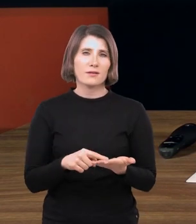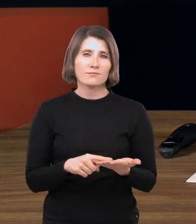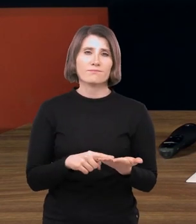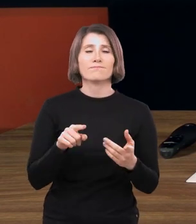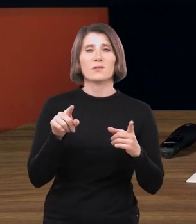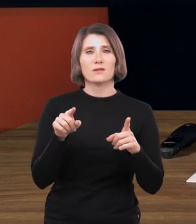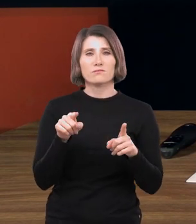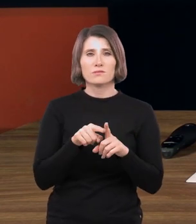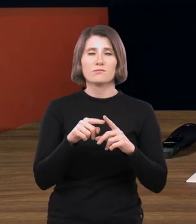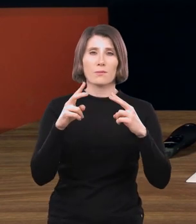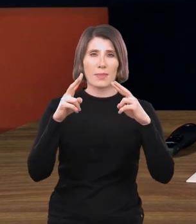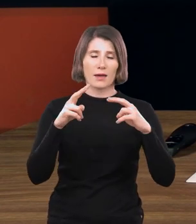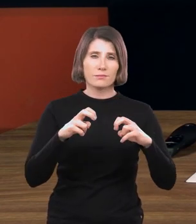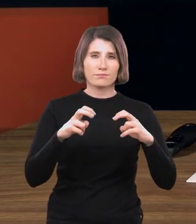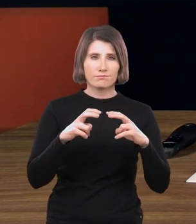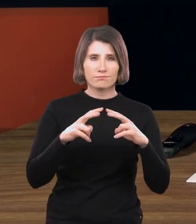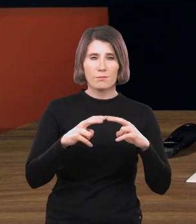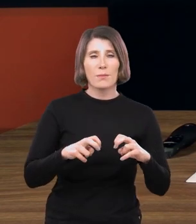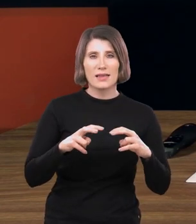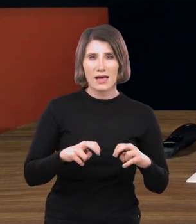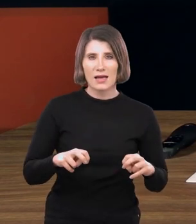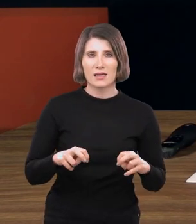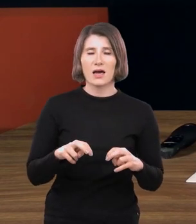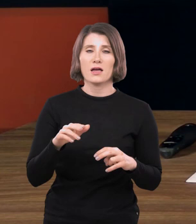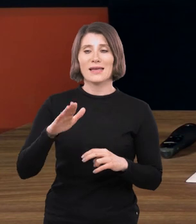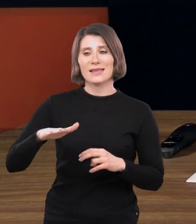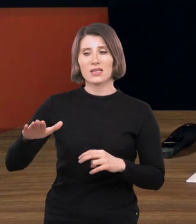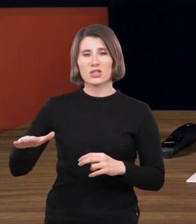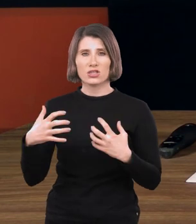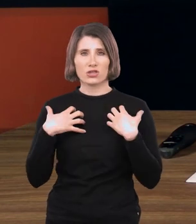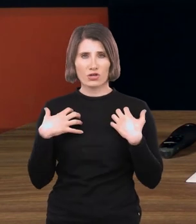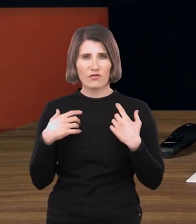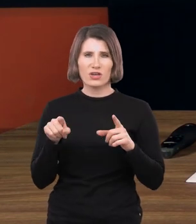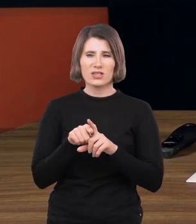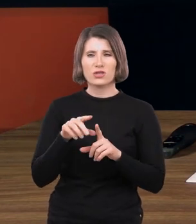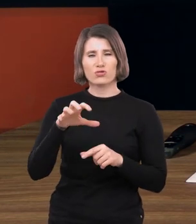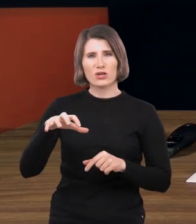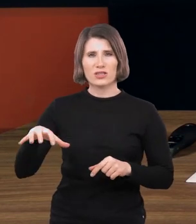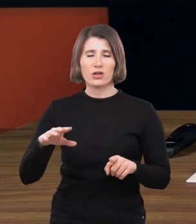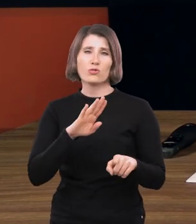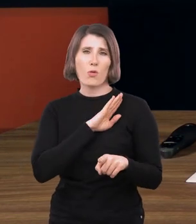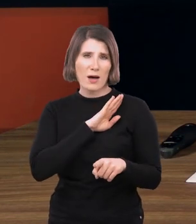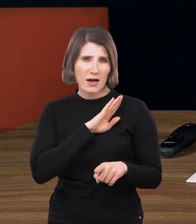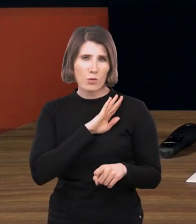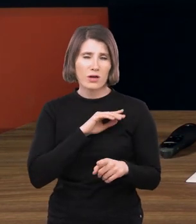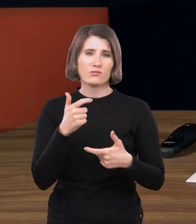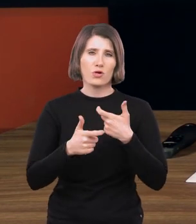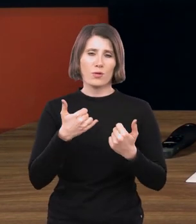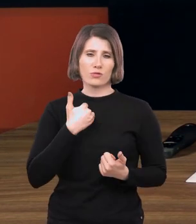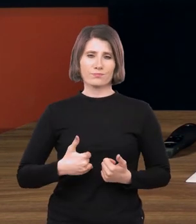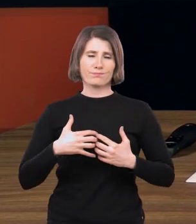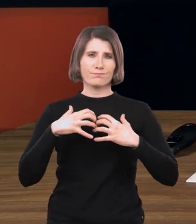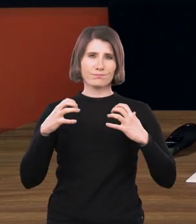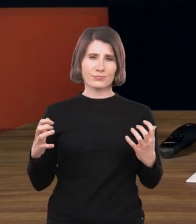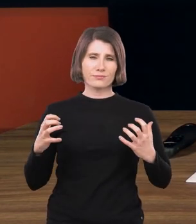zarówno te, które były na dzieciach żyjących, jak i te, które były